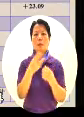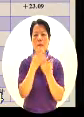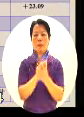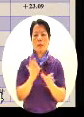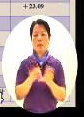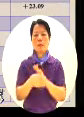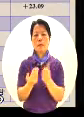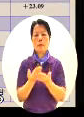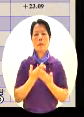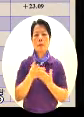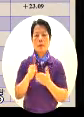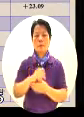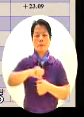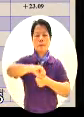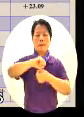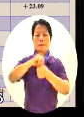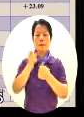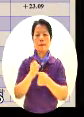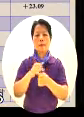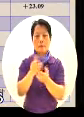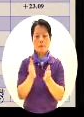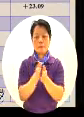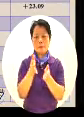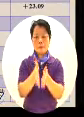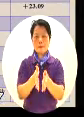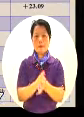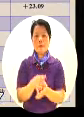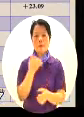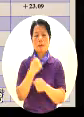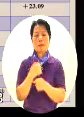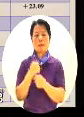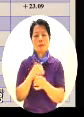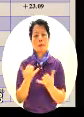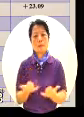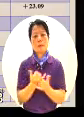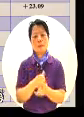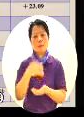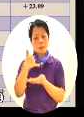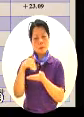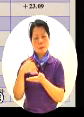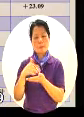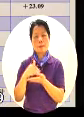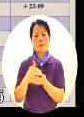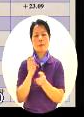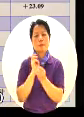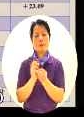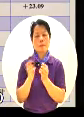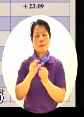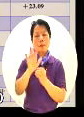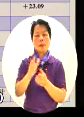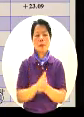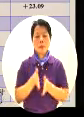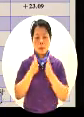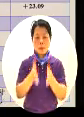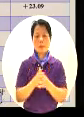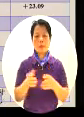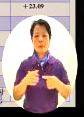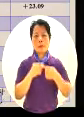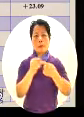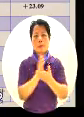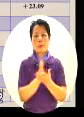算增加的部分哈，我大概有做一个统计表哈。那我来针对第一